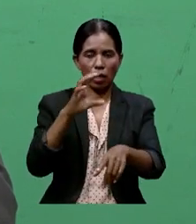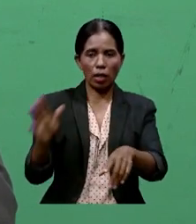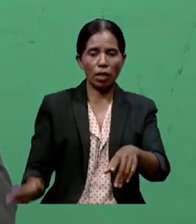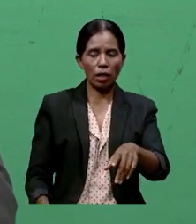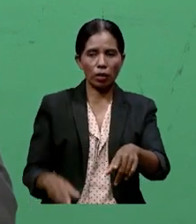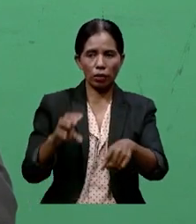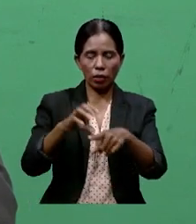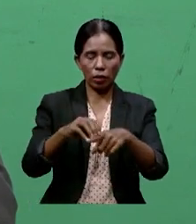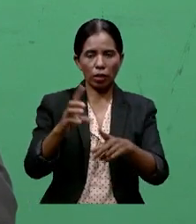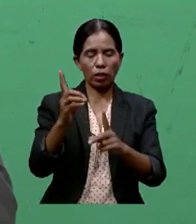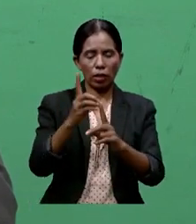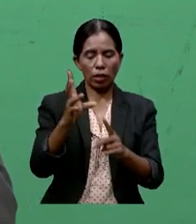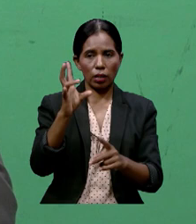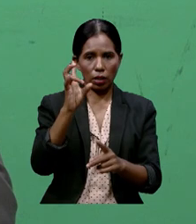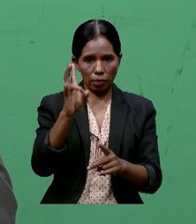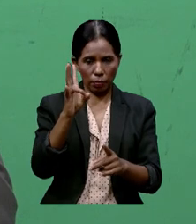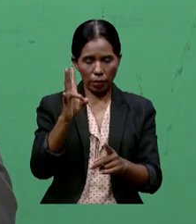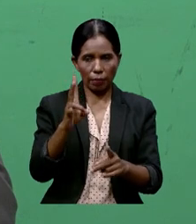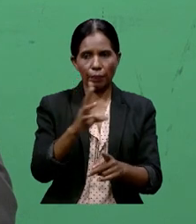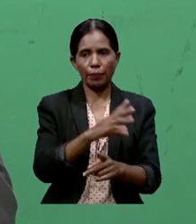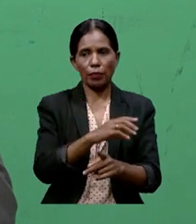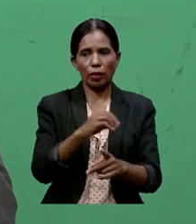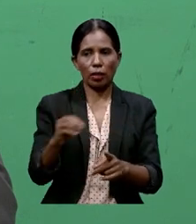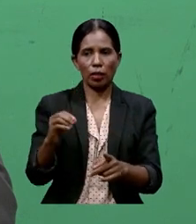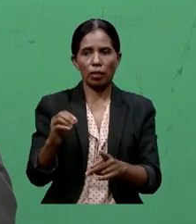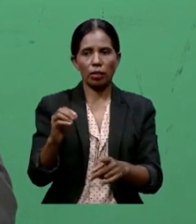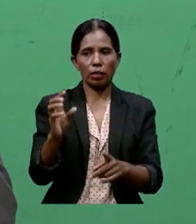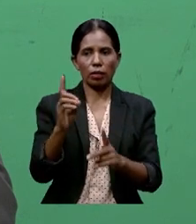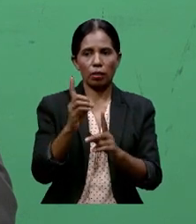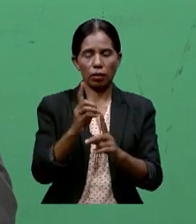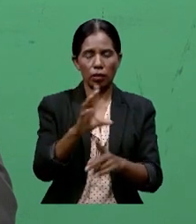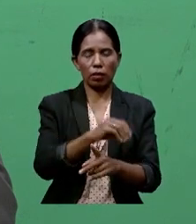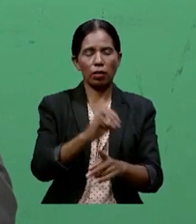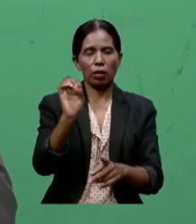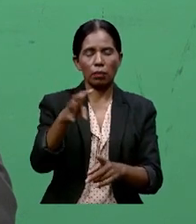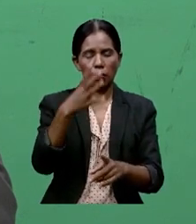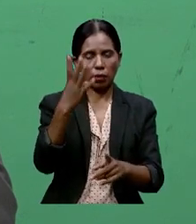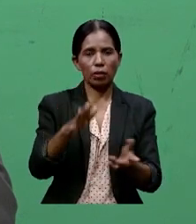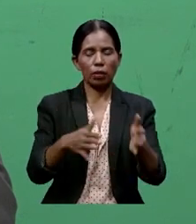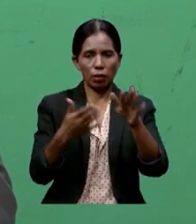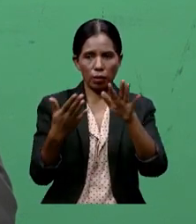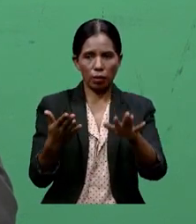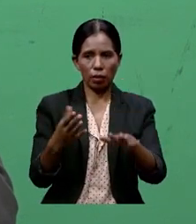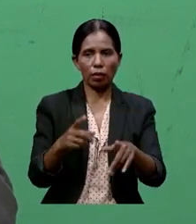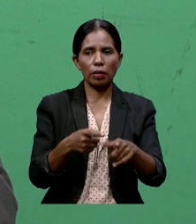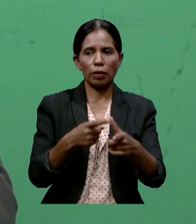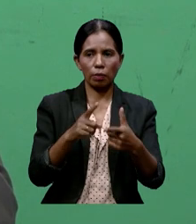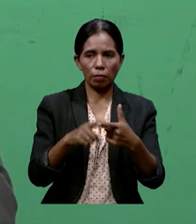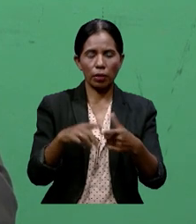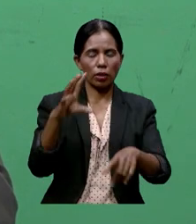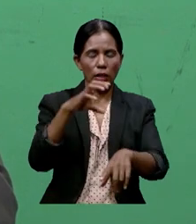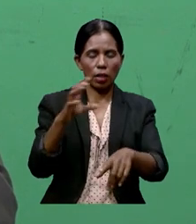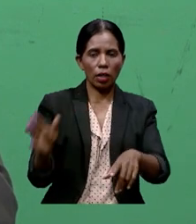ya dia itu no ya dia 14 madrugada mako tuis ya itu depois da asutata lor hira